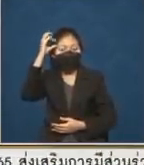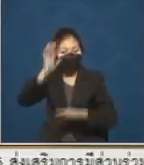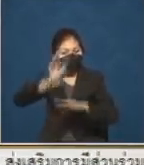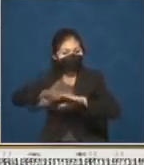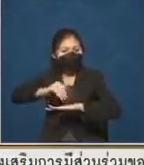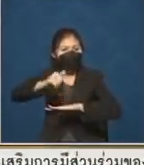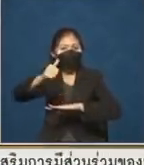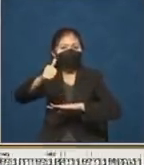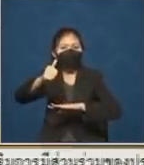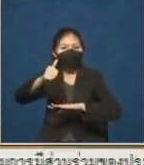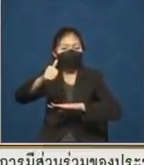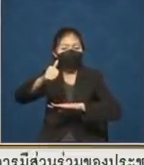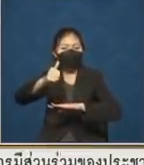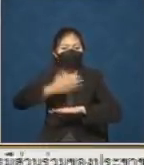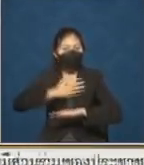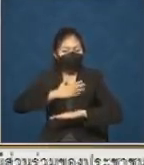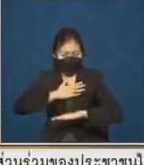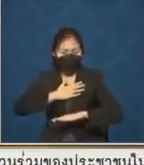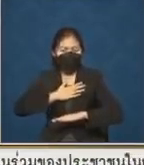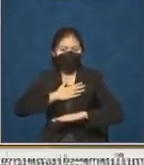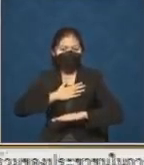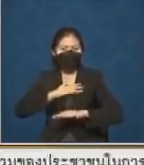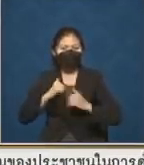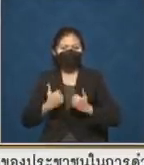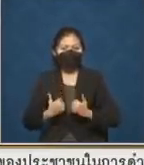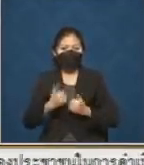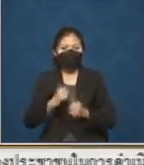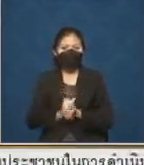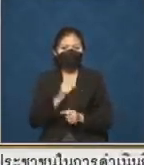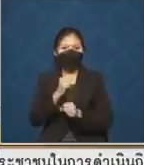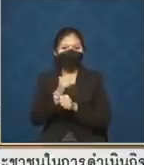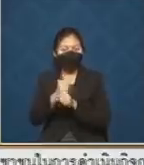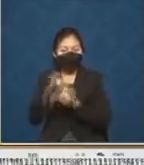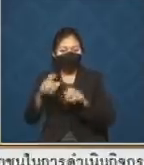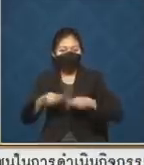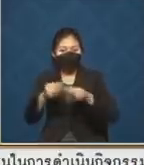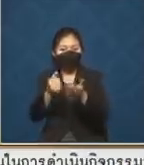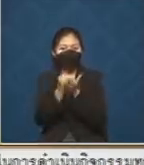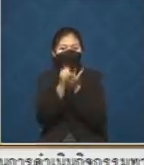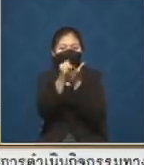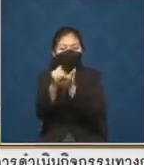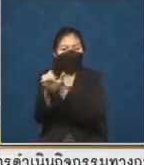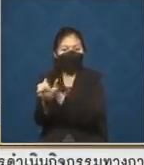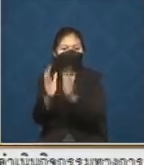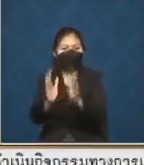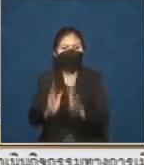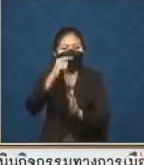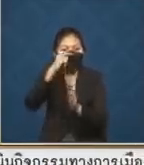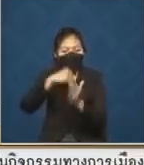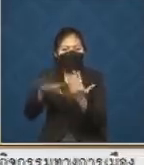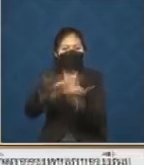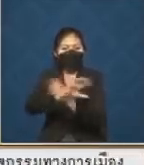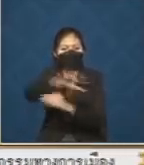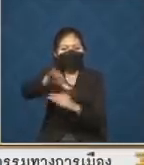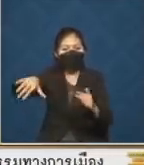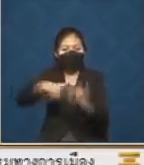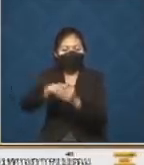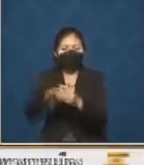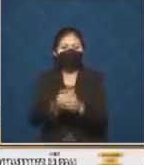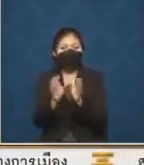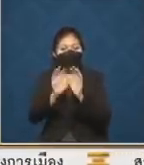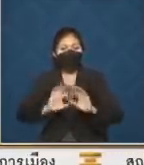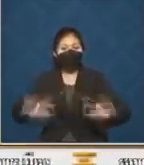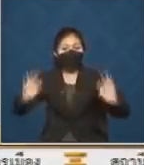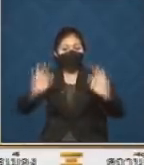คนี้เนี่ยมีทั้งคนที่ไปสนับสนุนรัฐบาลกับไม่สนับสนุนมีทั้งฝ่ายค้านกับฝ่ายรัฐบาลในพรรคเ